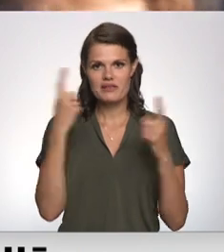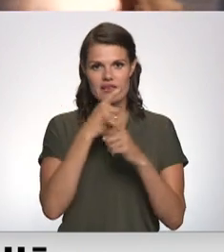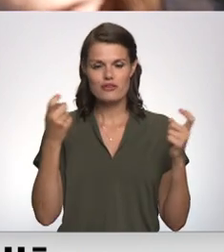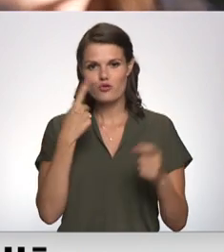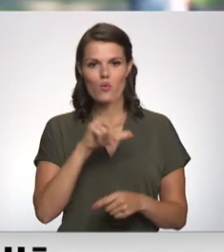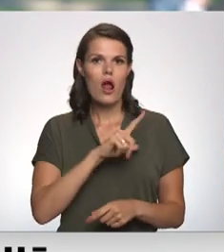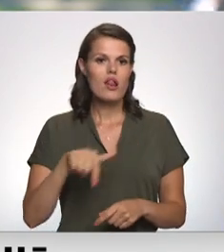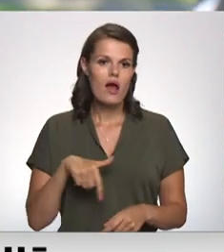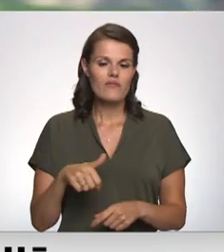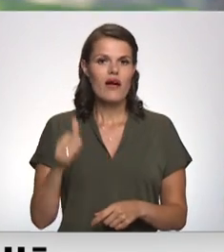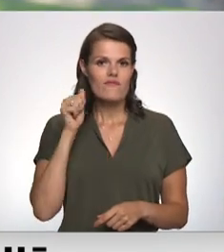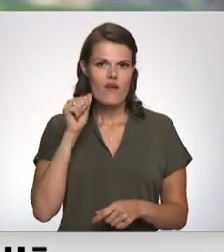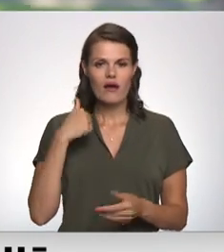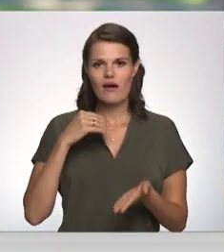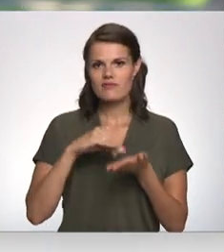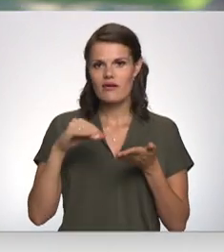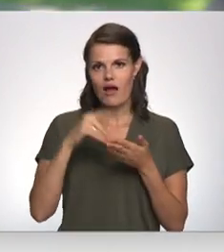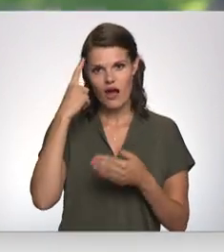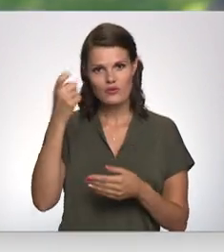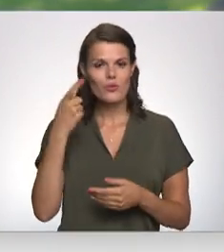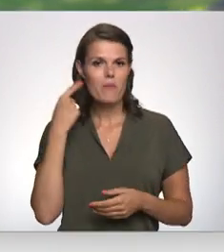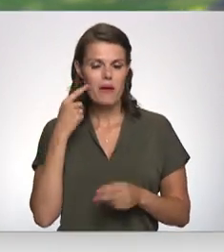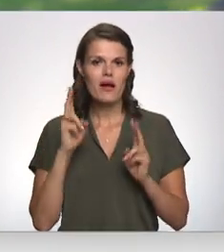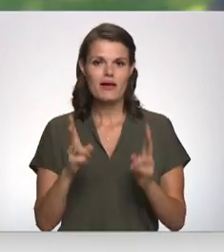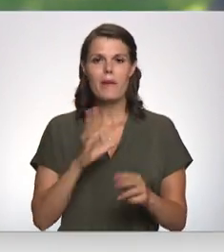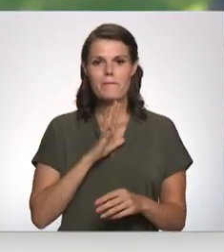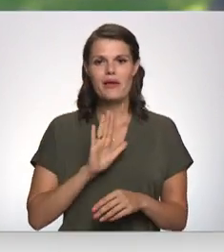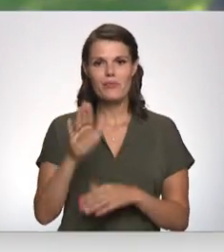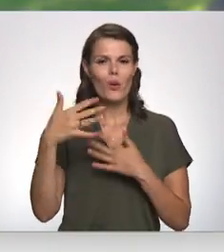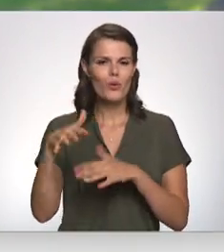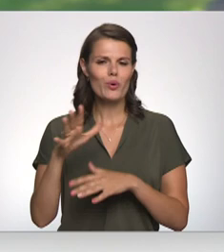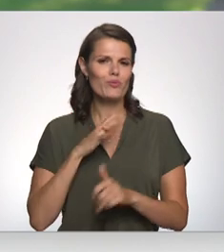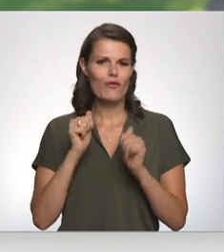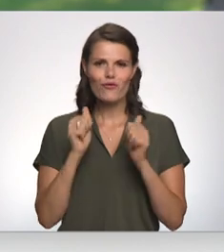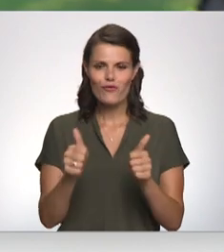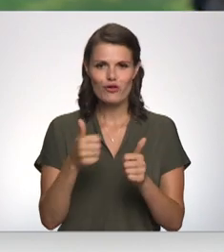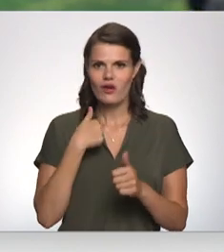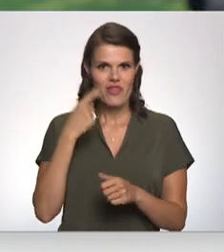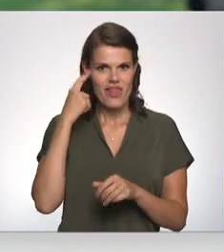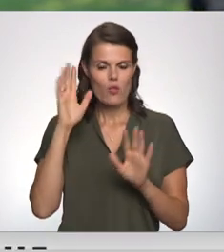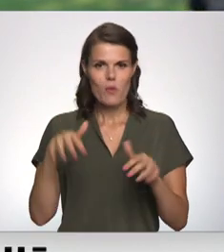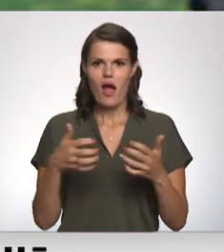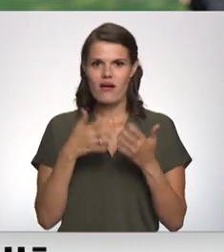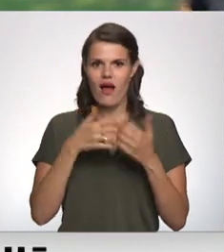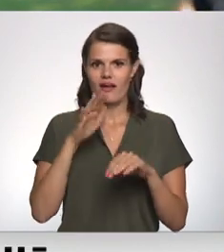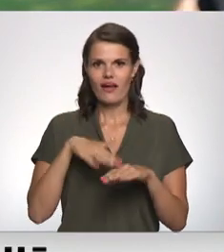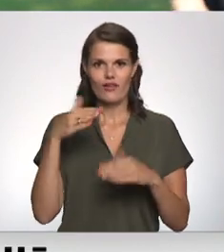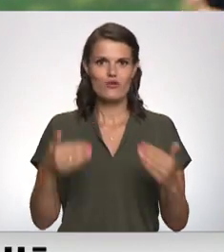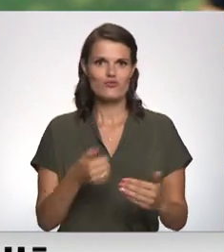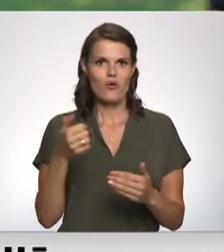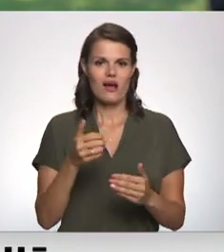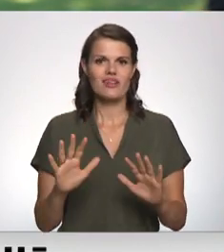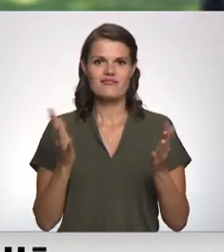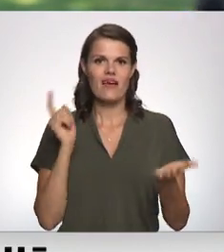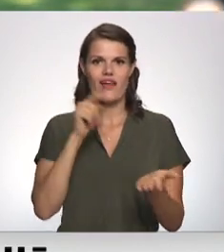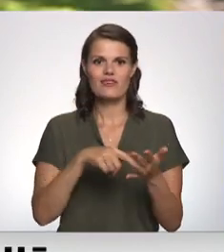Latvijas. Vakar viņam rakstīju, ka bijām pie jūras un bija kolosāli, jo nebija domājis, ka kara dēļ šogad izdosies pie jūras